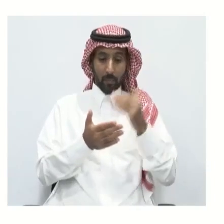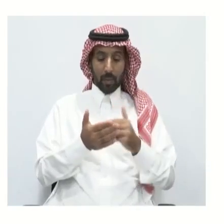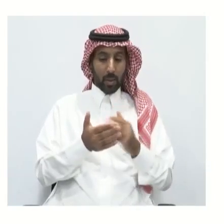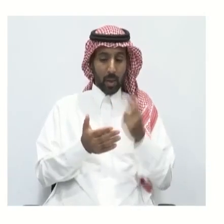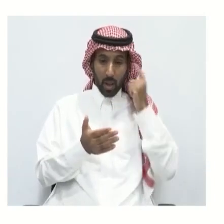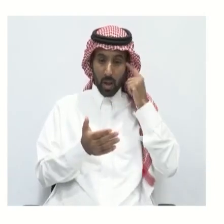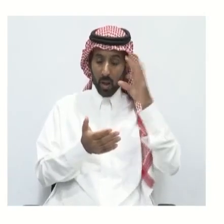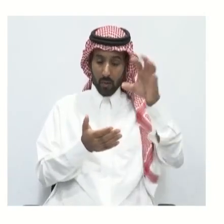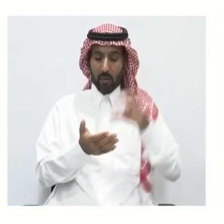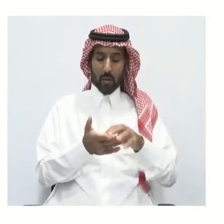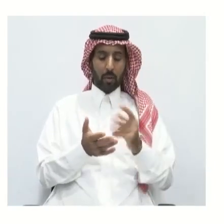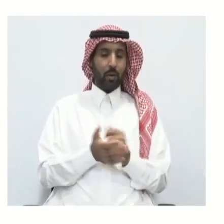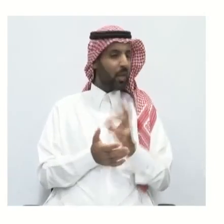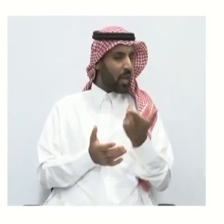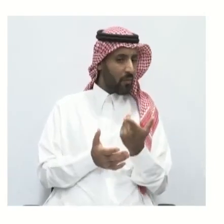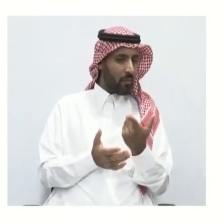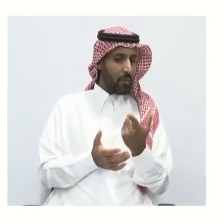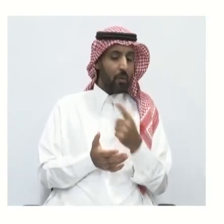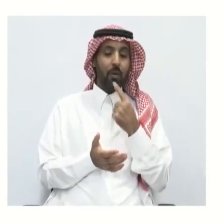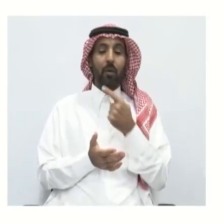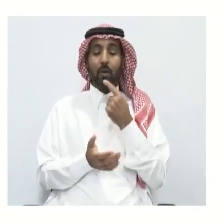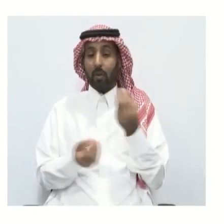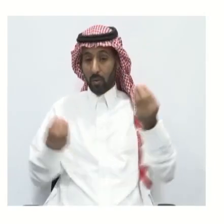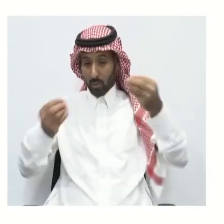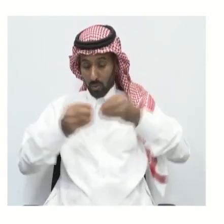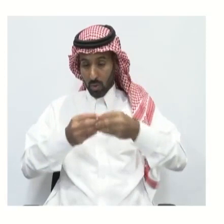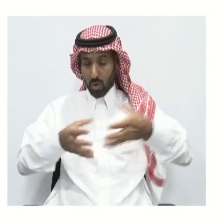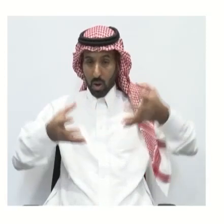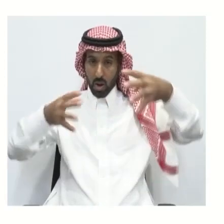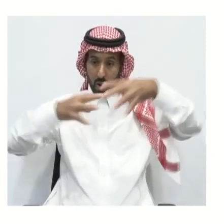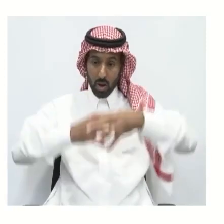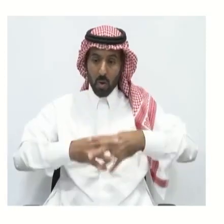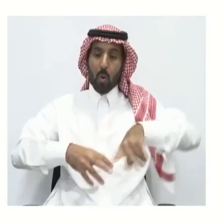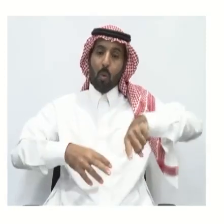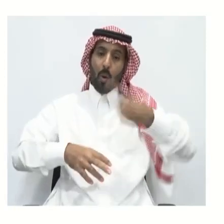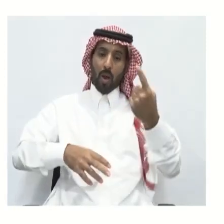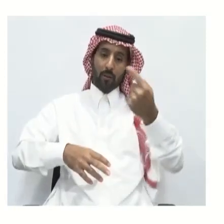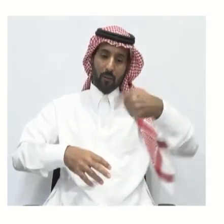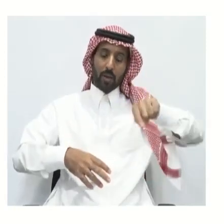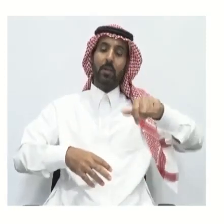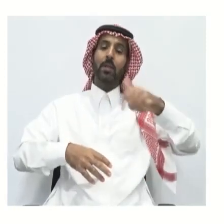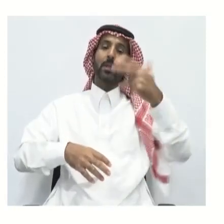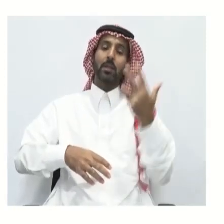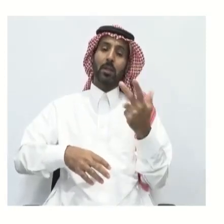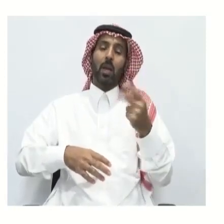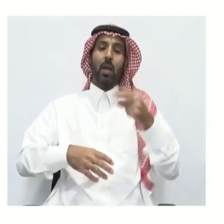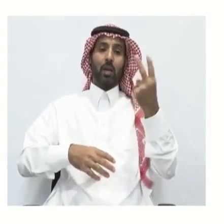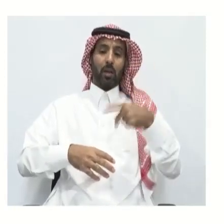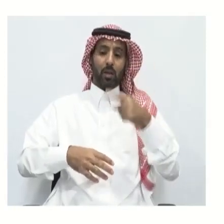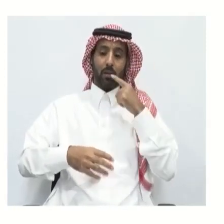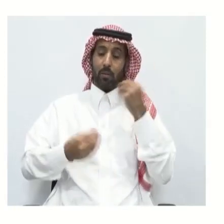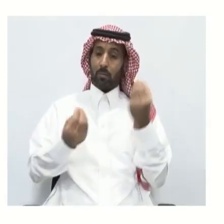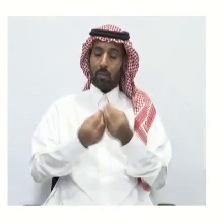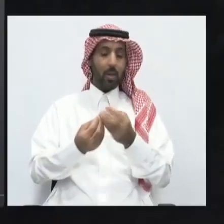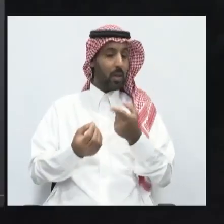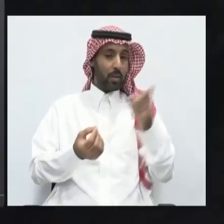المعطاه كيف عرفت لانه قال هنا اذا تفاعل واحد فاصله تسعه 12 من الزنك اذا لابد ان يكون في